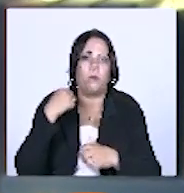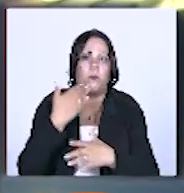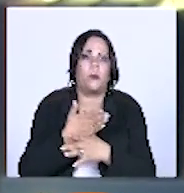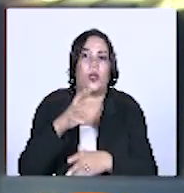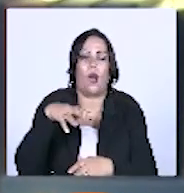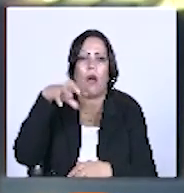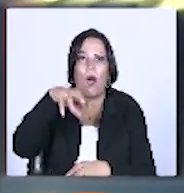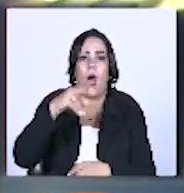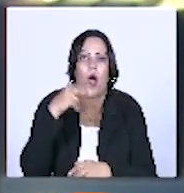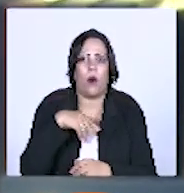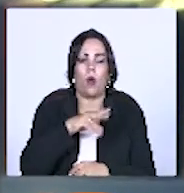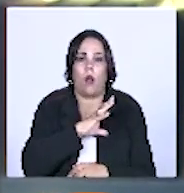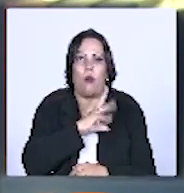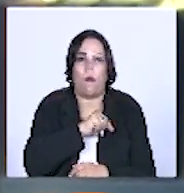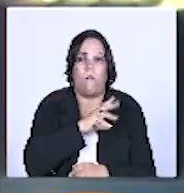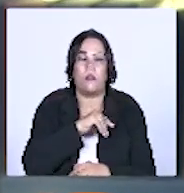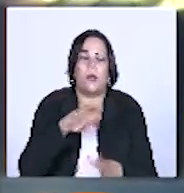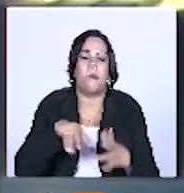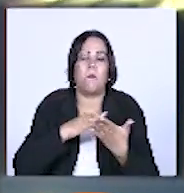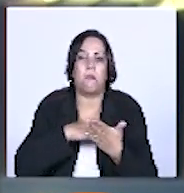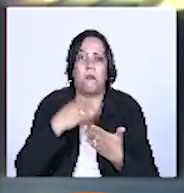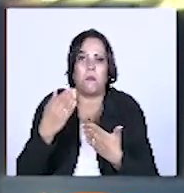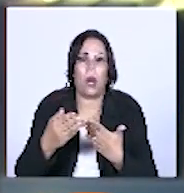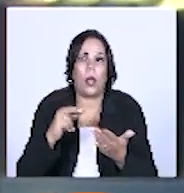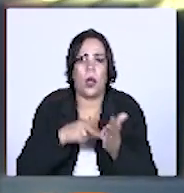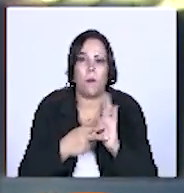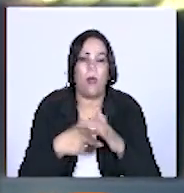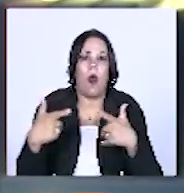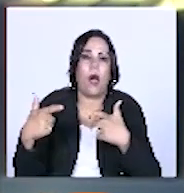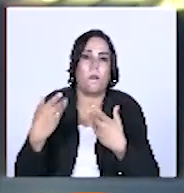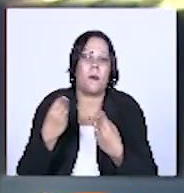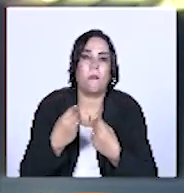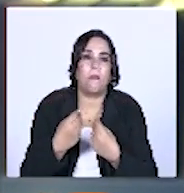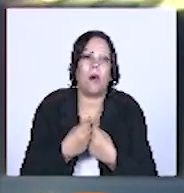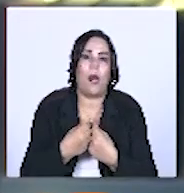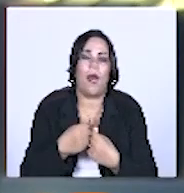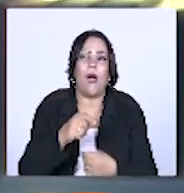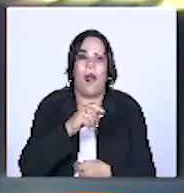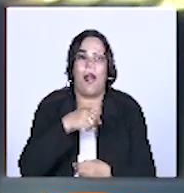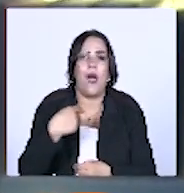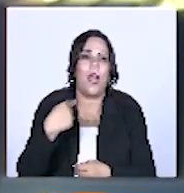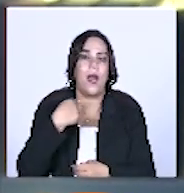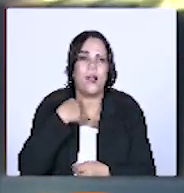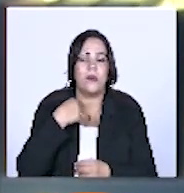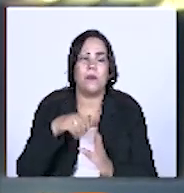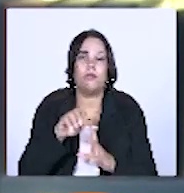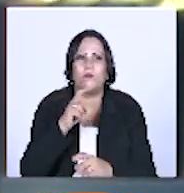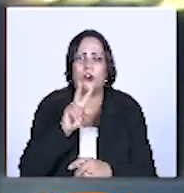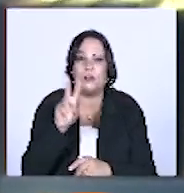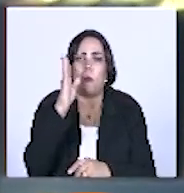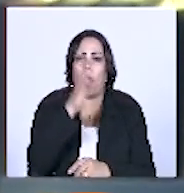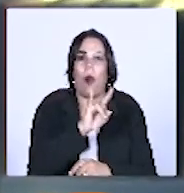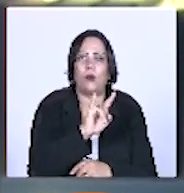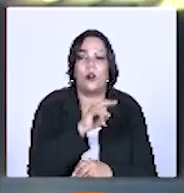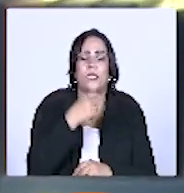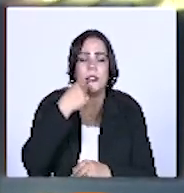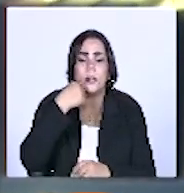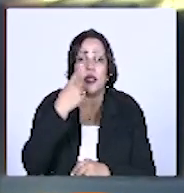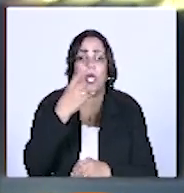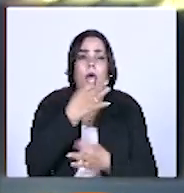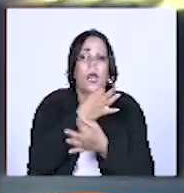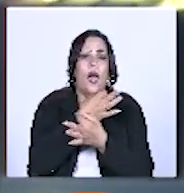تبعها من حرب في غزه كانت يوم 7 اكتوبر يعني احنا تقريبا امضينا عاما